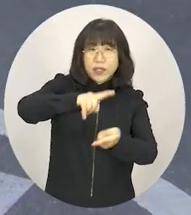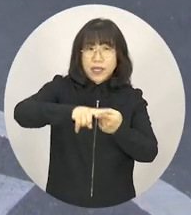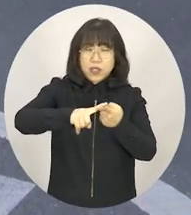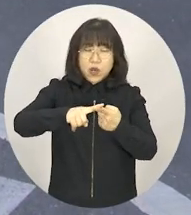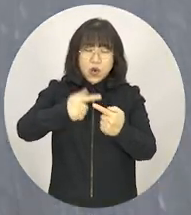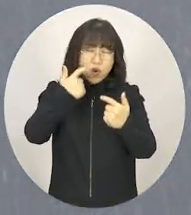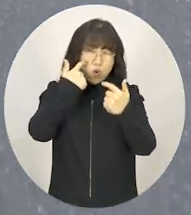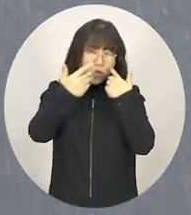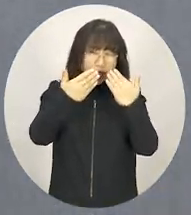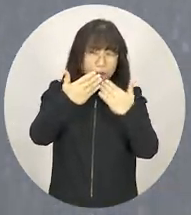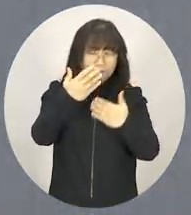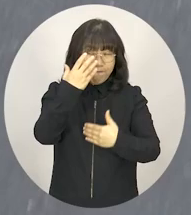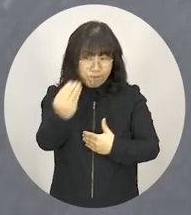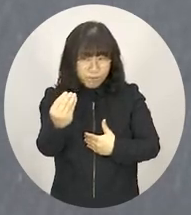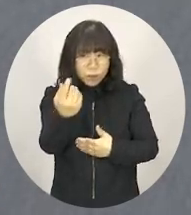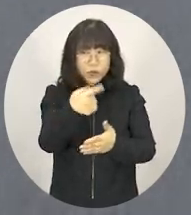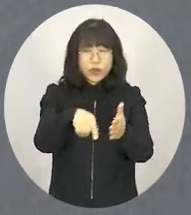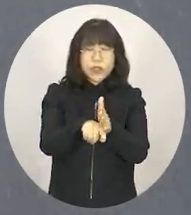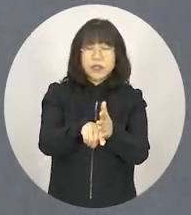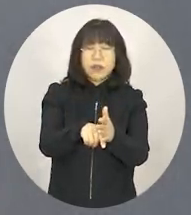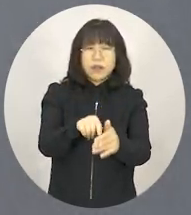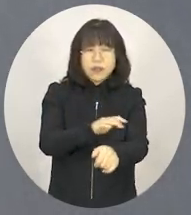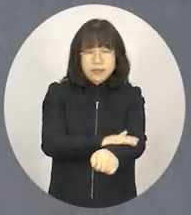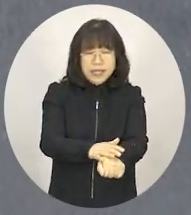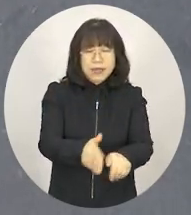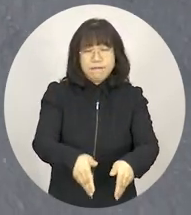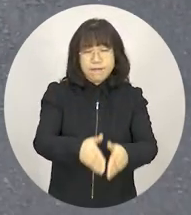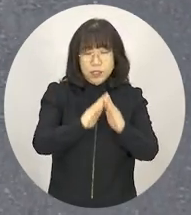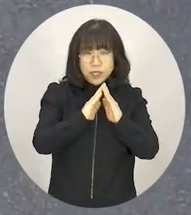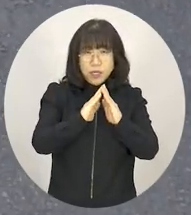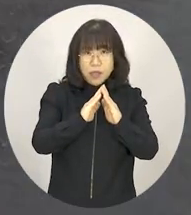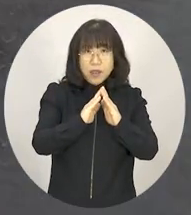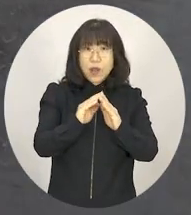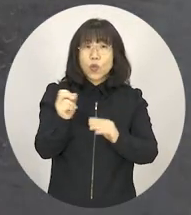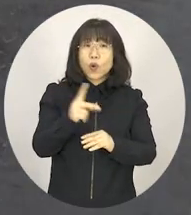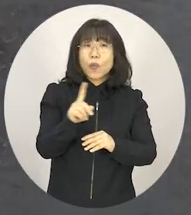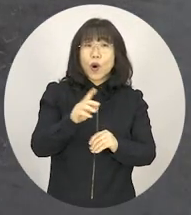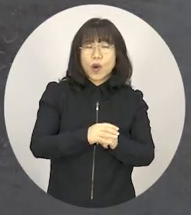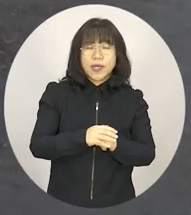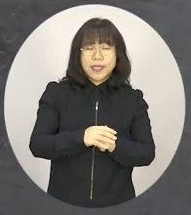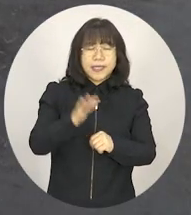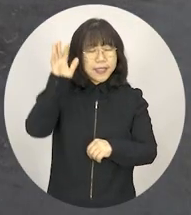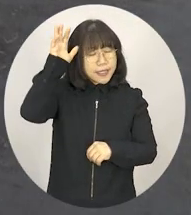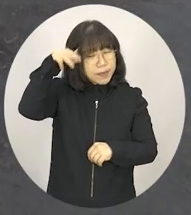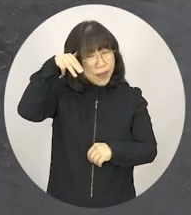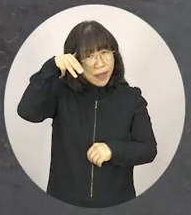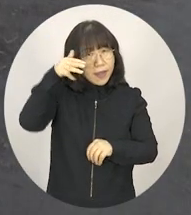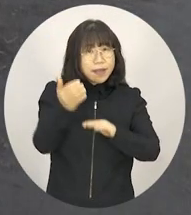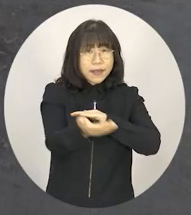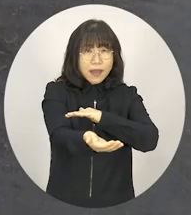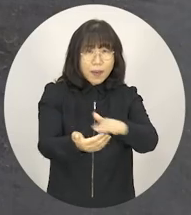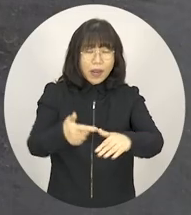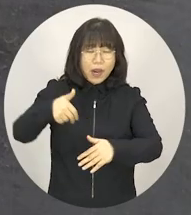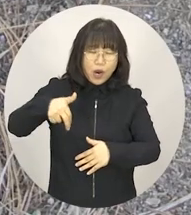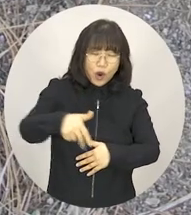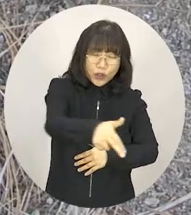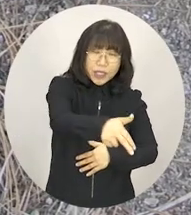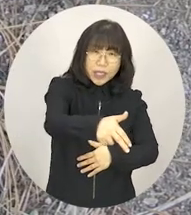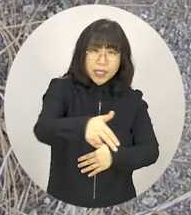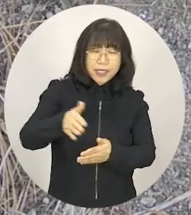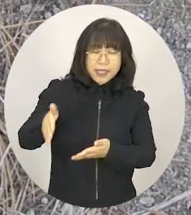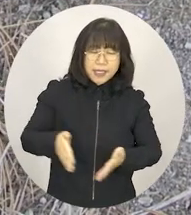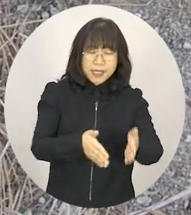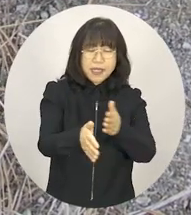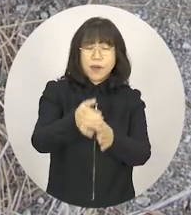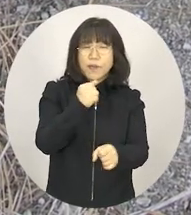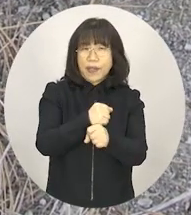쉽게 알아차릴 수 있도록 했으며 주민들이 많이 다니는 공원 등의 외부 공간에 치매 예방 걷기 코스와 걷기